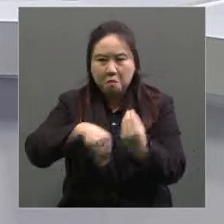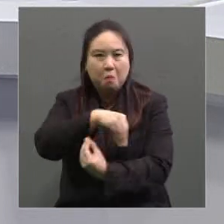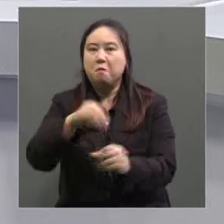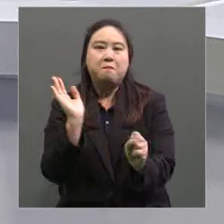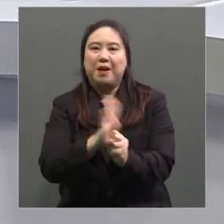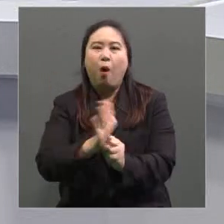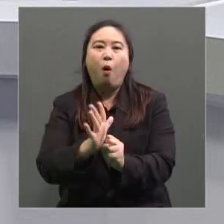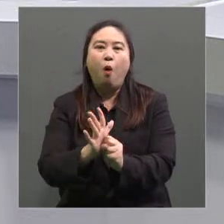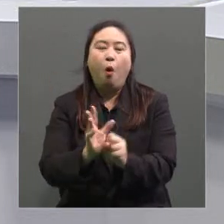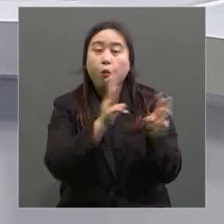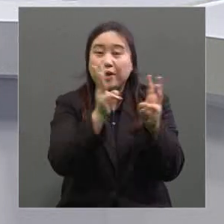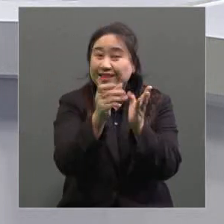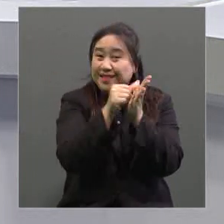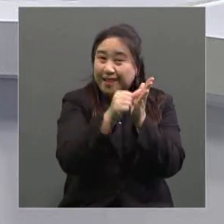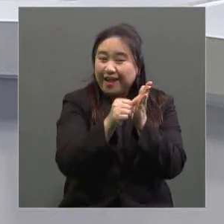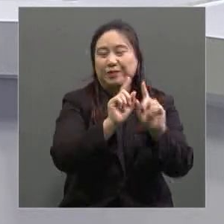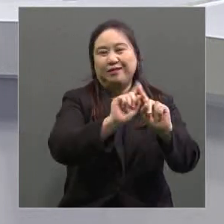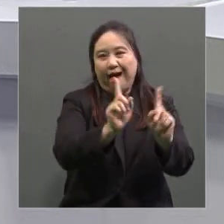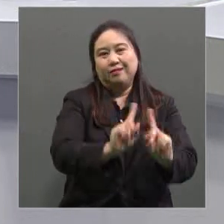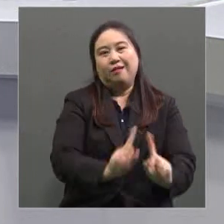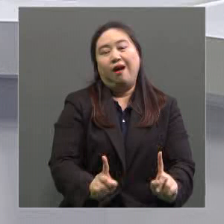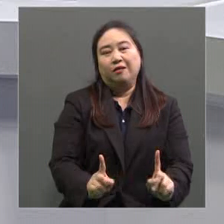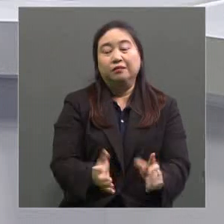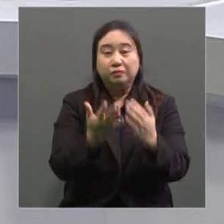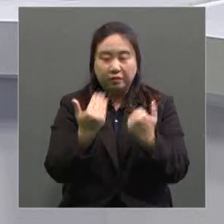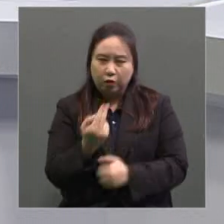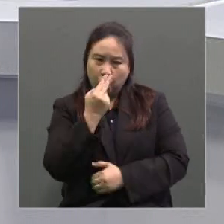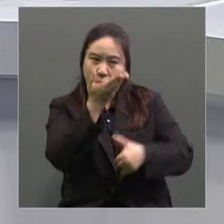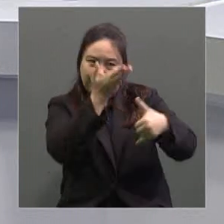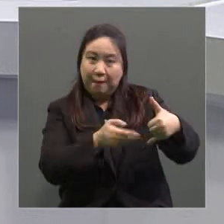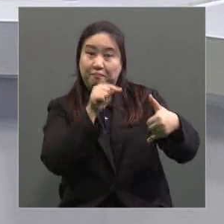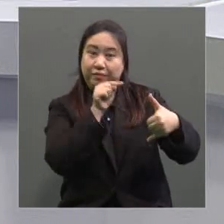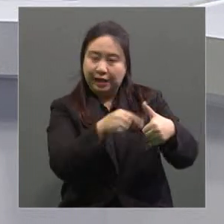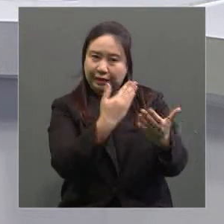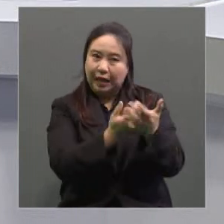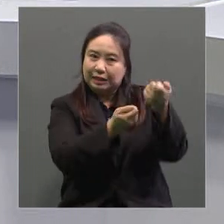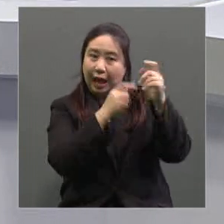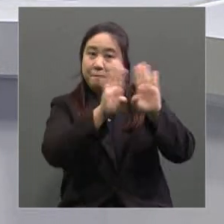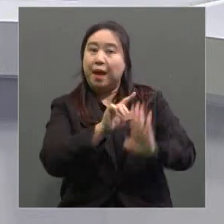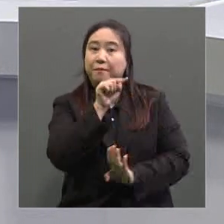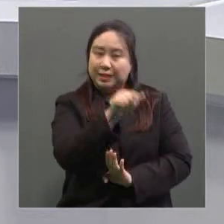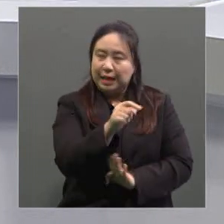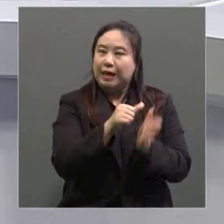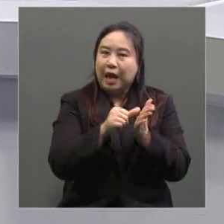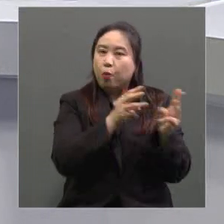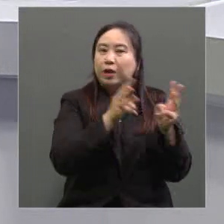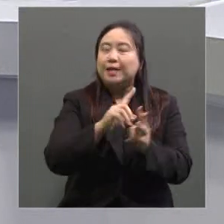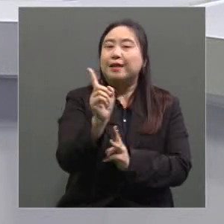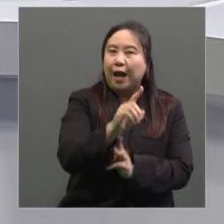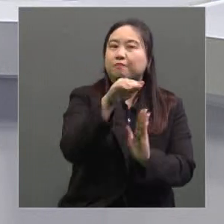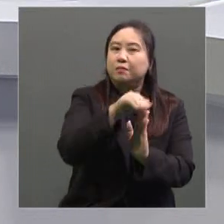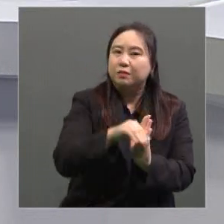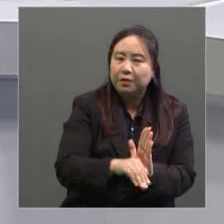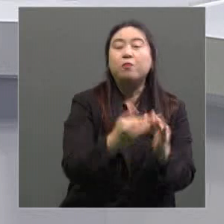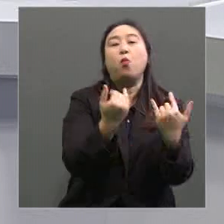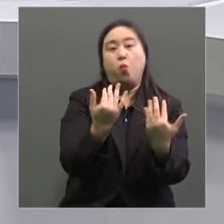คือเรียกว่าท่านนายกเนี่ยวัดตัวตัดเลยนะว่าสำหรับคนที่มีลักษณะแบบนี้รายได้เป็นแบบนี้จะต้องแก้ยังไง1 2 3 4 5เดี๋ยว